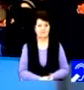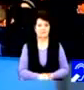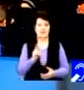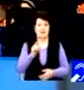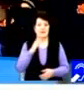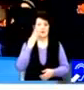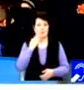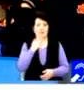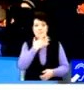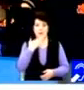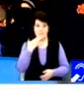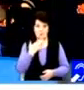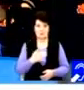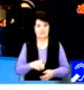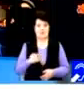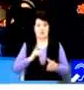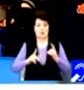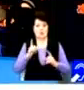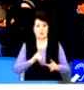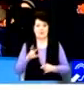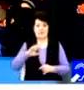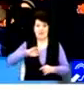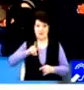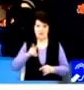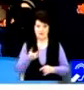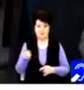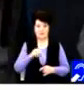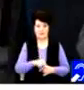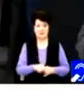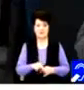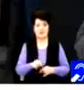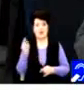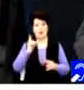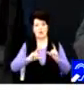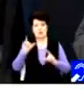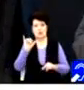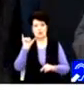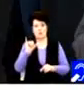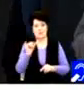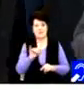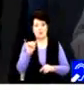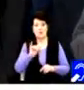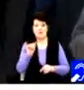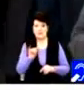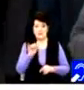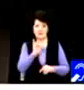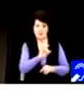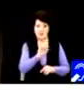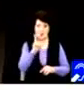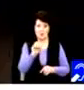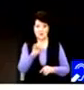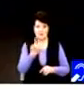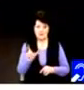în România mai mulți studenți au ieșit în stradă la Iași Au protestat chiar studenții Facultății de drept de la Universitatea Alexandru Ioan Cuza Unde a